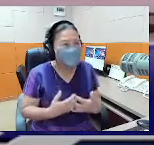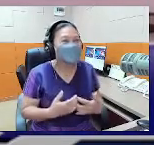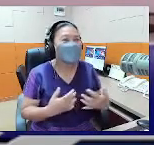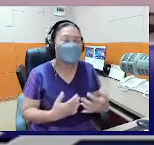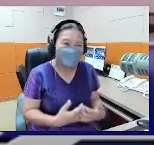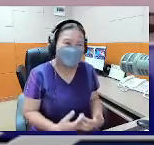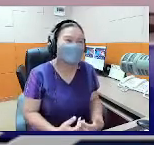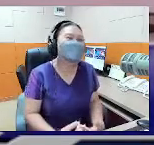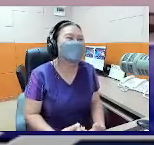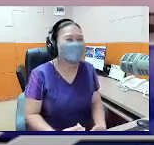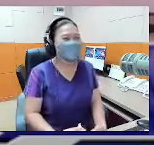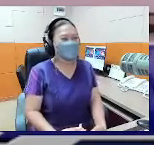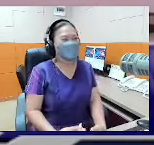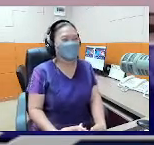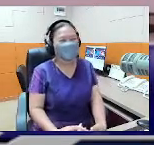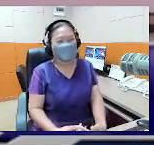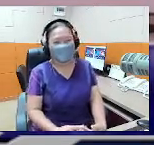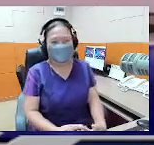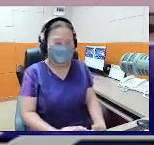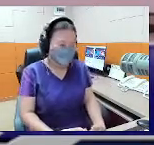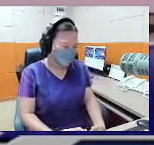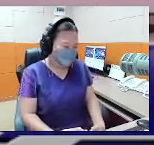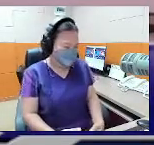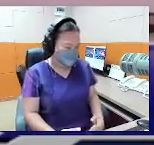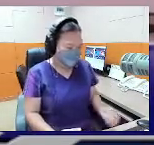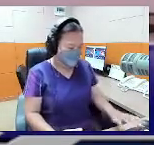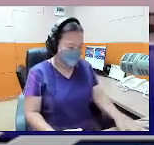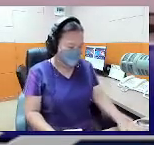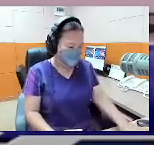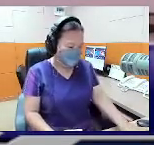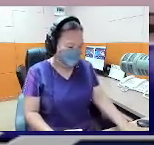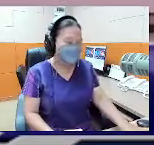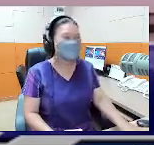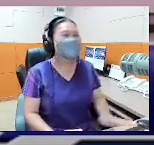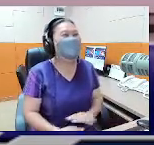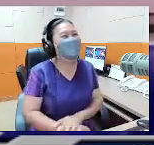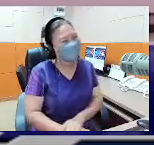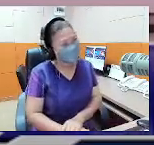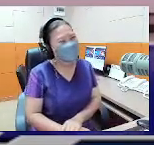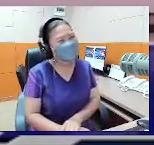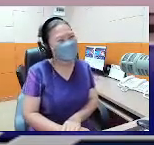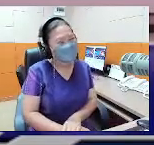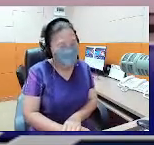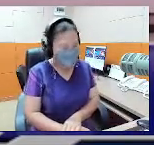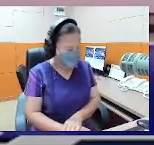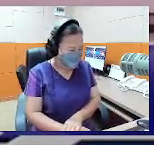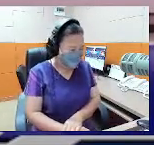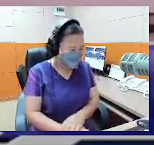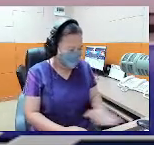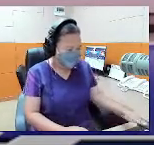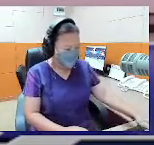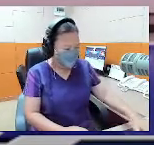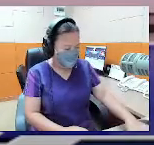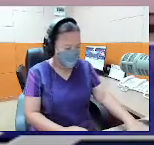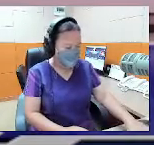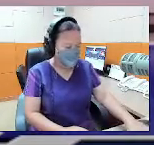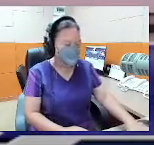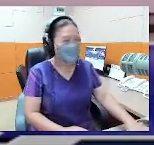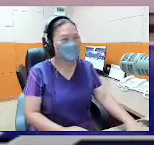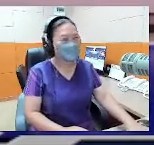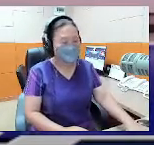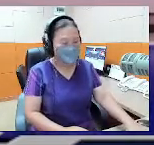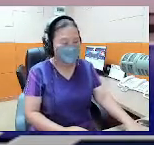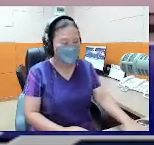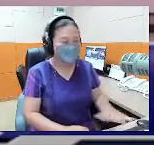ยดีๆอยู่ในพื้นที่เชิญเลยค่ะ ค่ะก็ขออนุญาตเลยแล้วกันแล้วกันนะคะขอบพระคุณมากนะคะที่ให้เกียรติเรามาในวันนี้